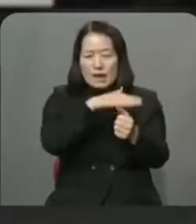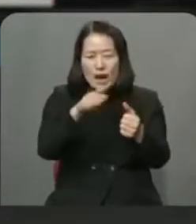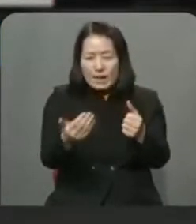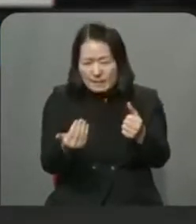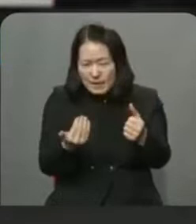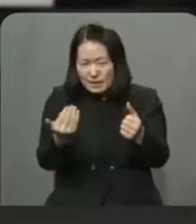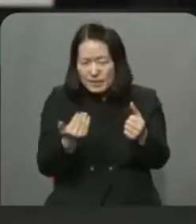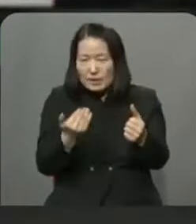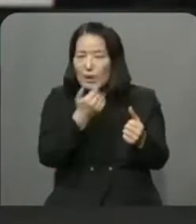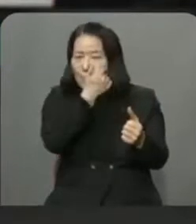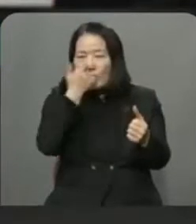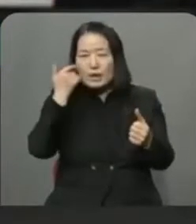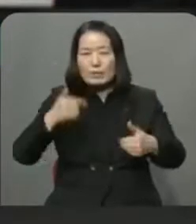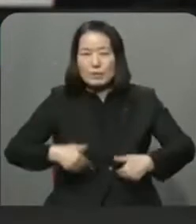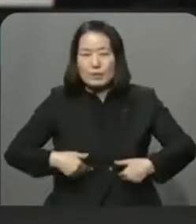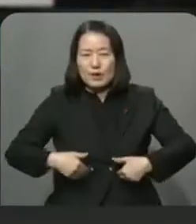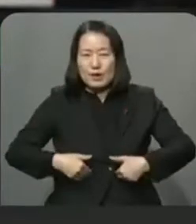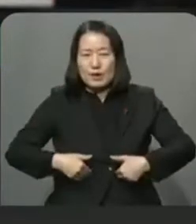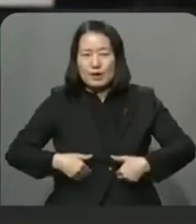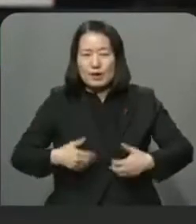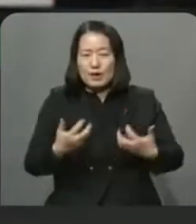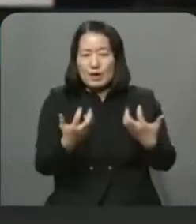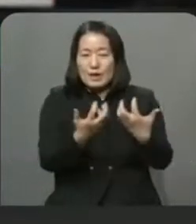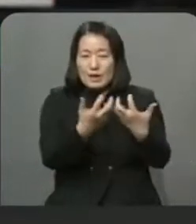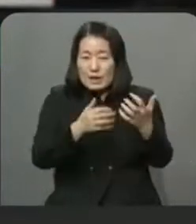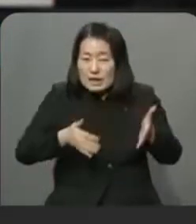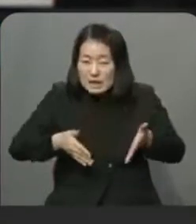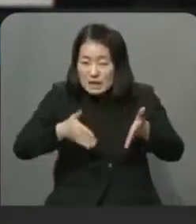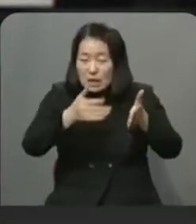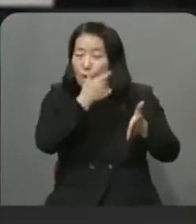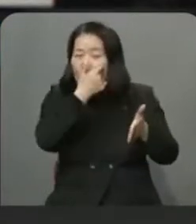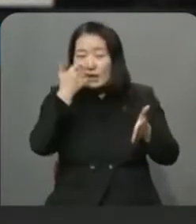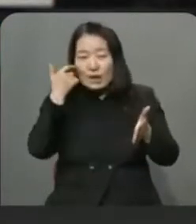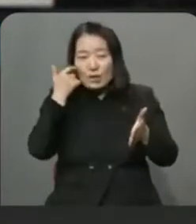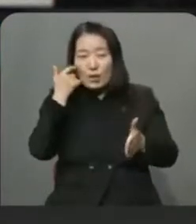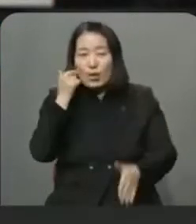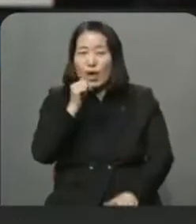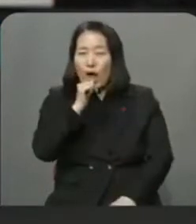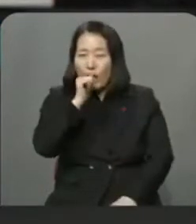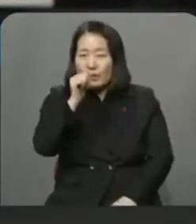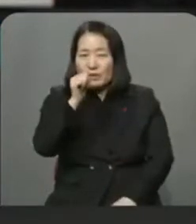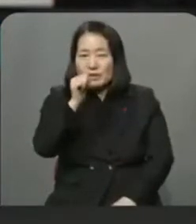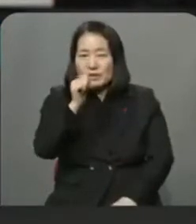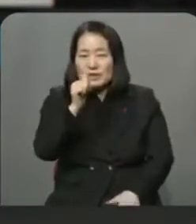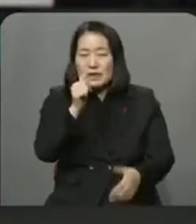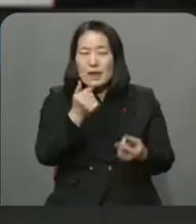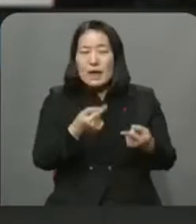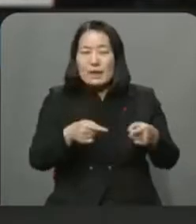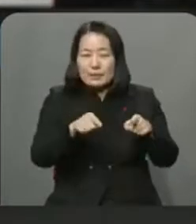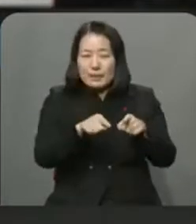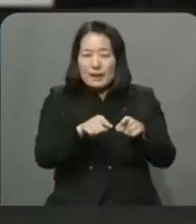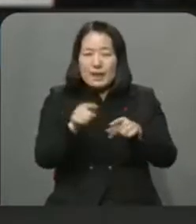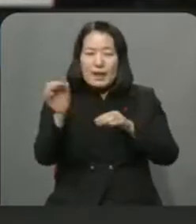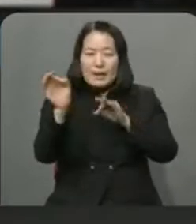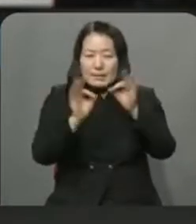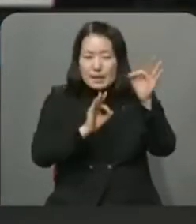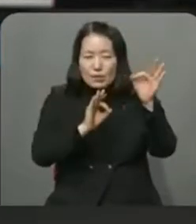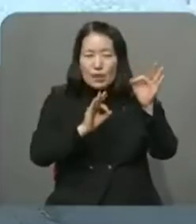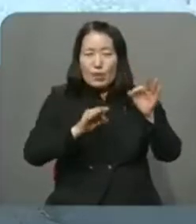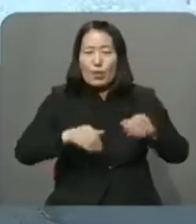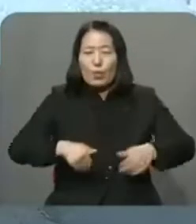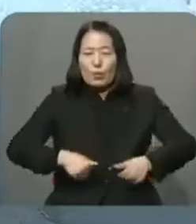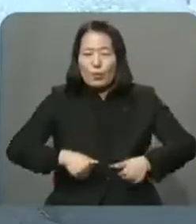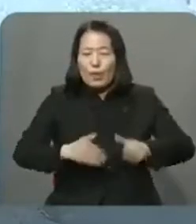됩니다. 빙벽장마다 정해진 등반로를 숙지해서 반드시 등반해야 반드시 사고를 막을 수